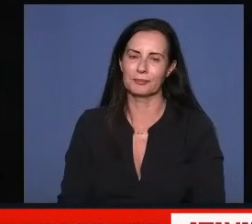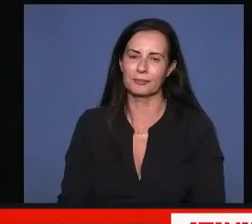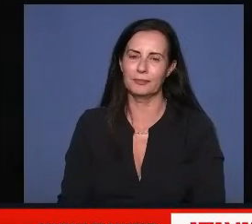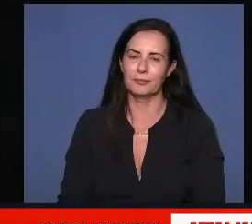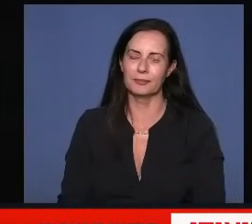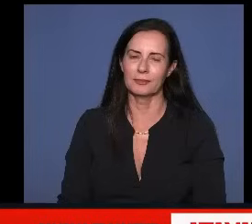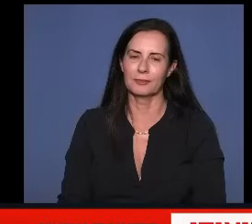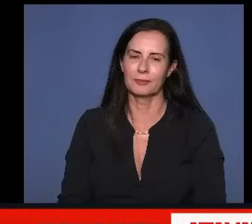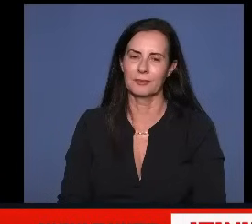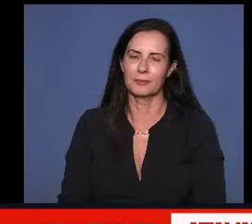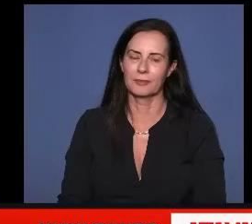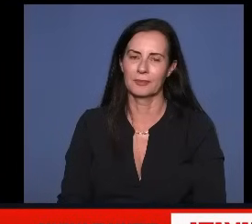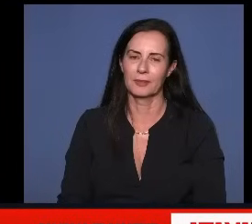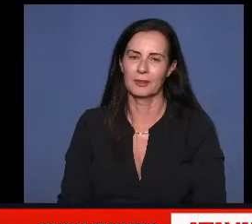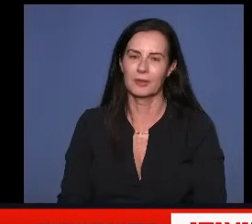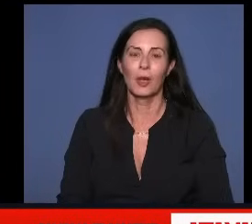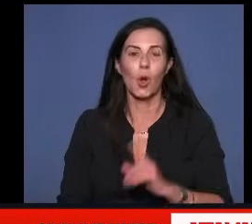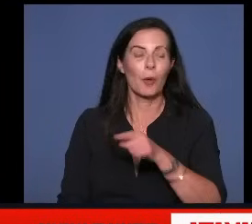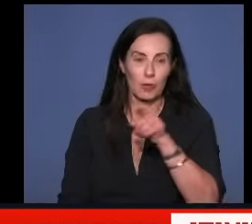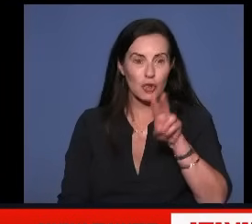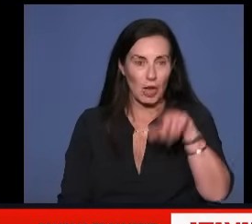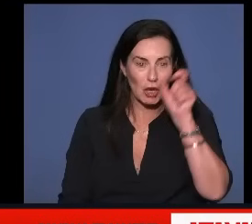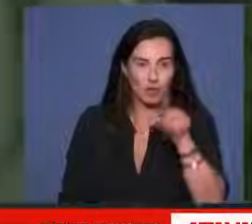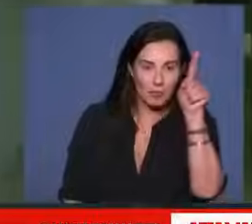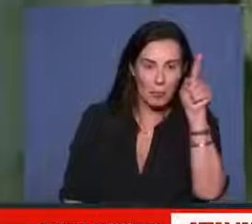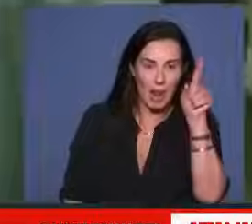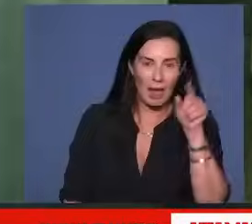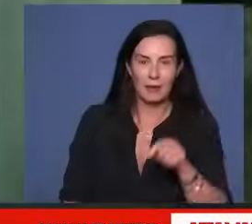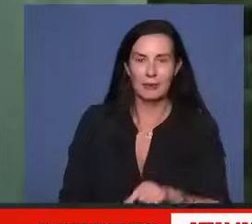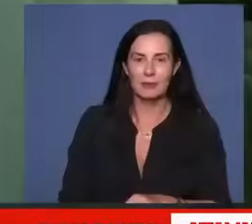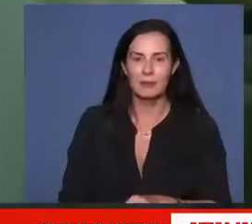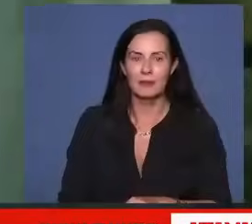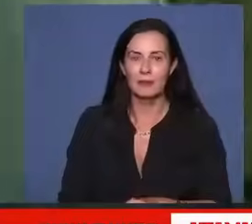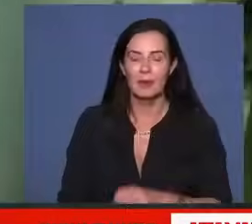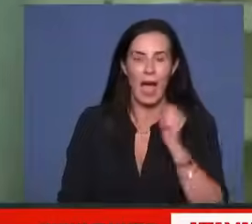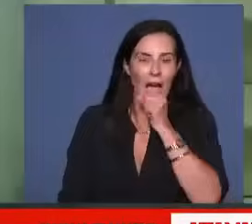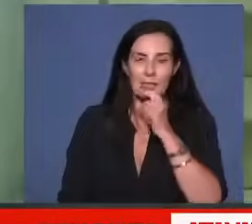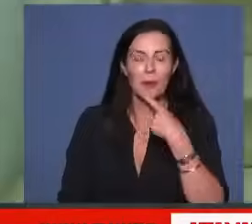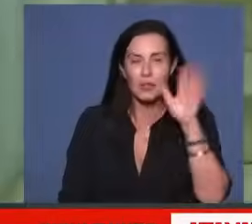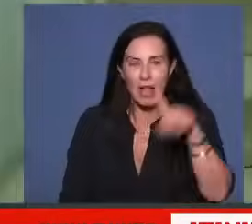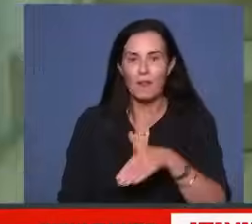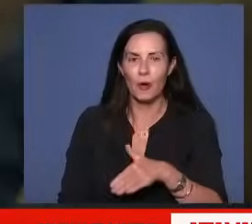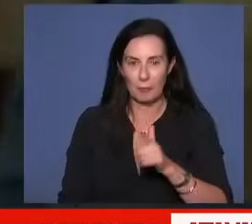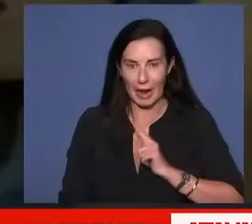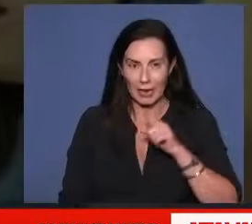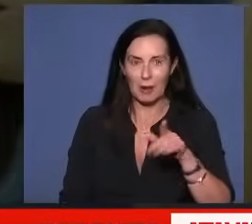כולם לבפנים, יש למעלה אנשים? אז אמר, אם אתם לא מגיעים הוא לא שר. אתה מחכה לנו?